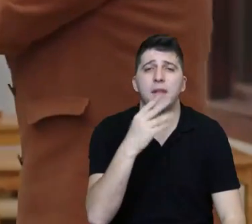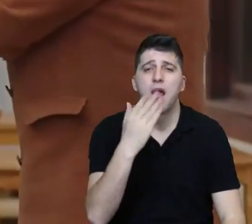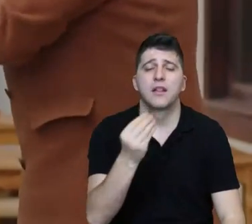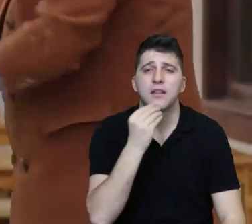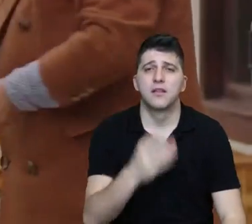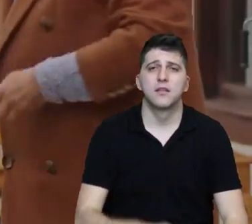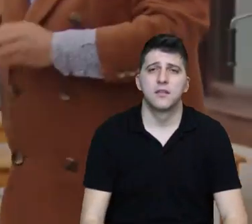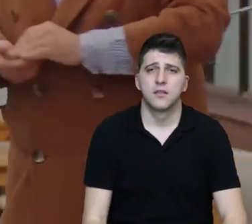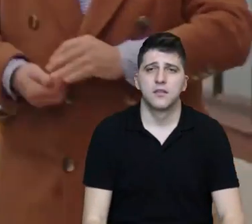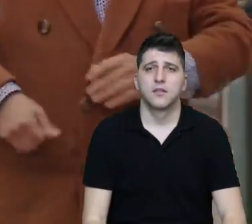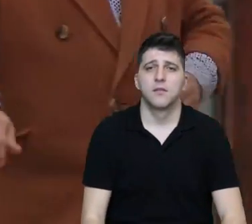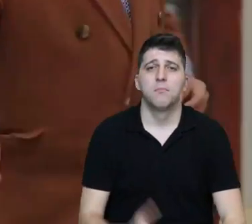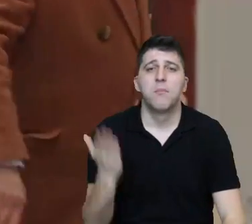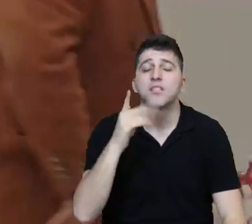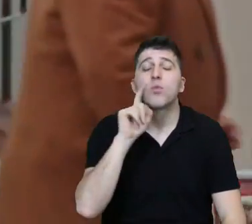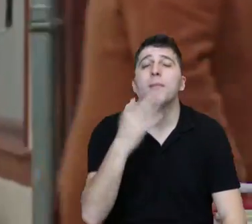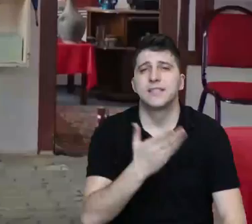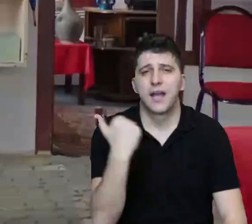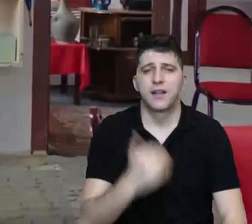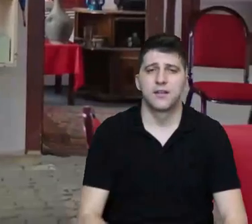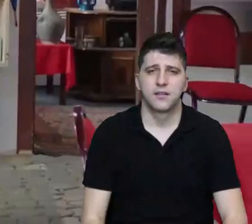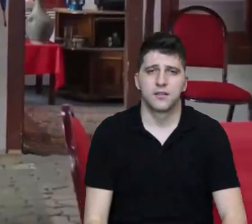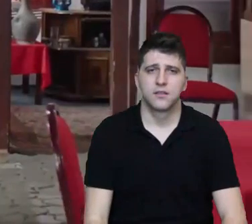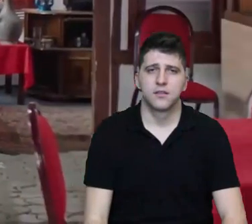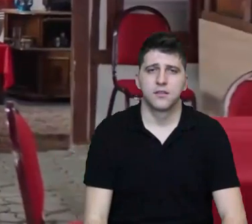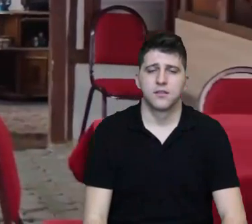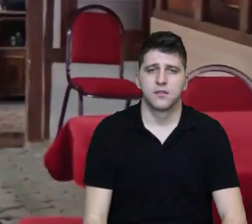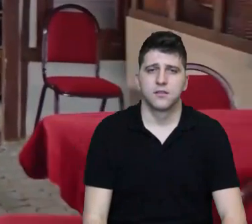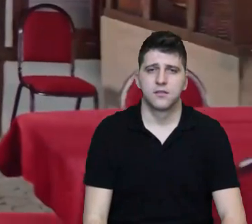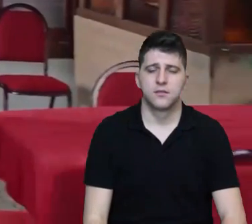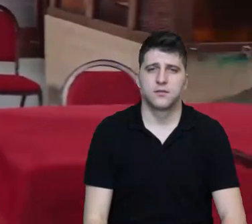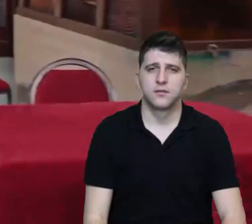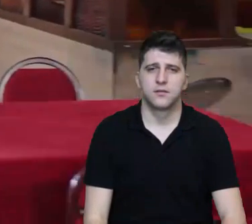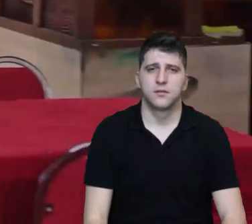al. Ellerine verdi. Bulamam başka yerde, gel. Kızlar kahveye geldiler.